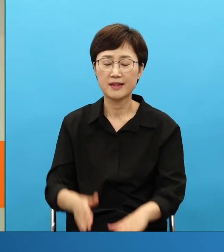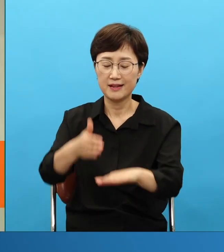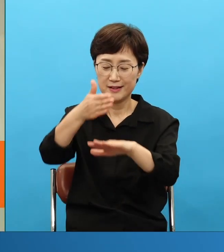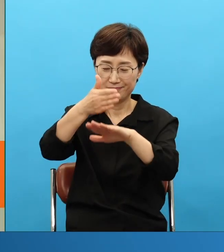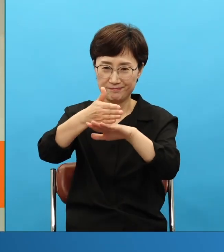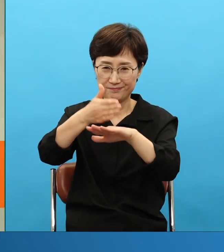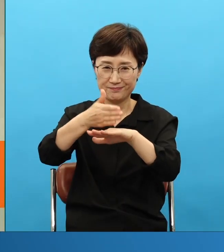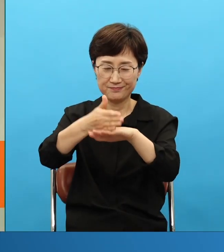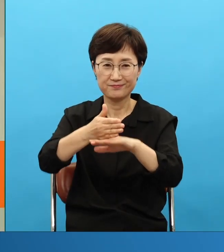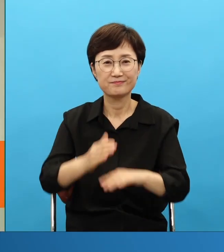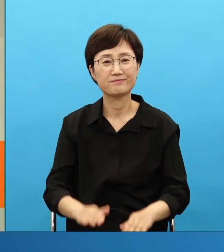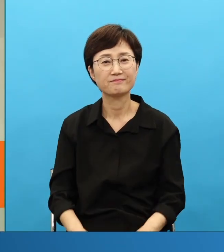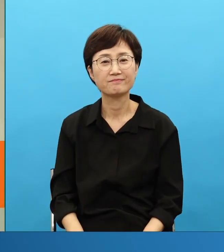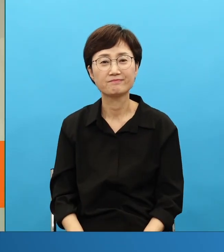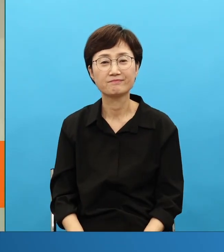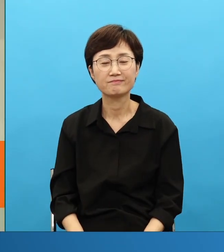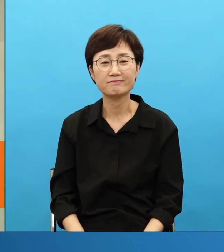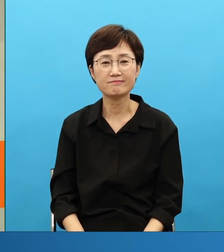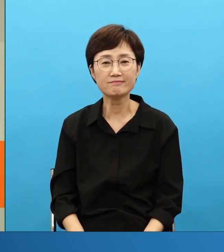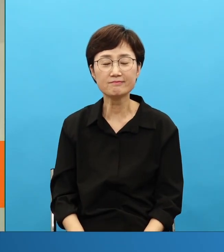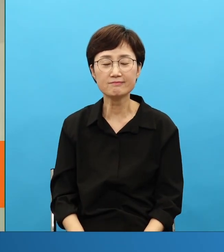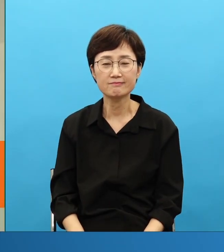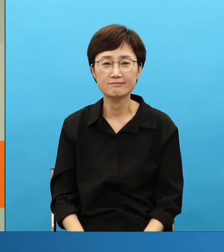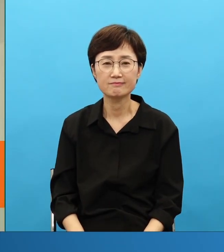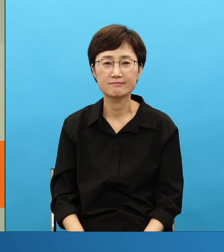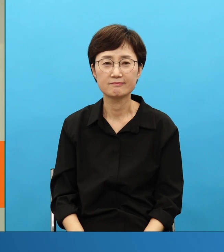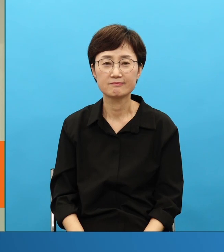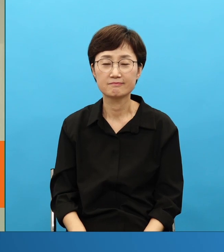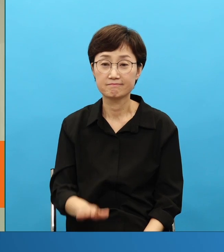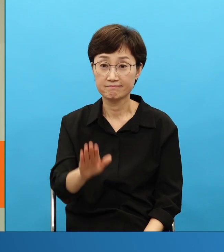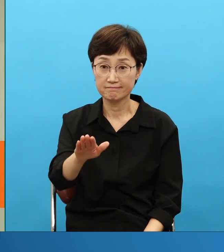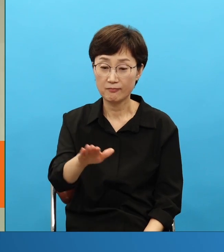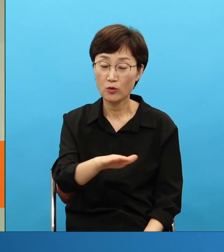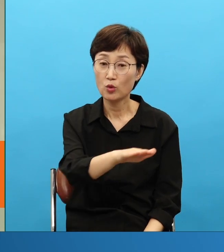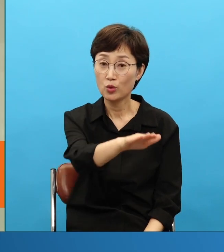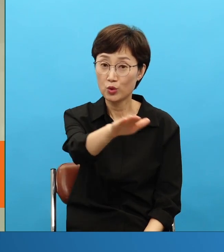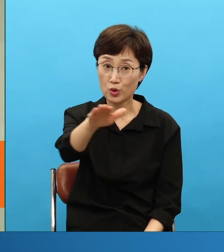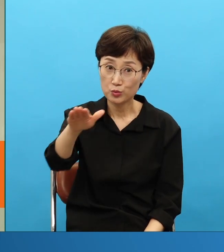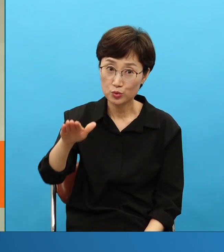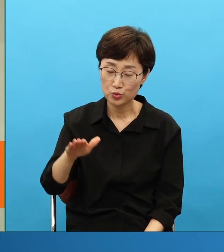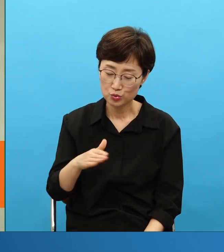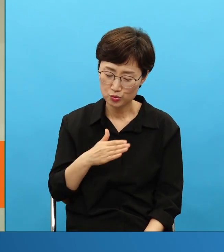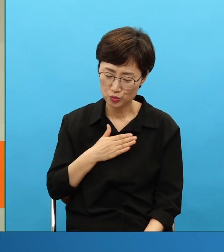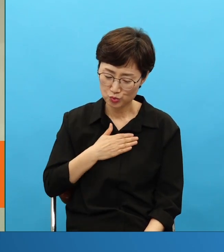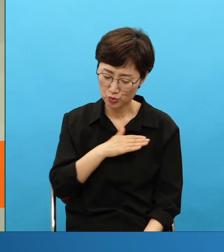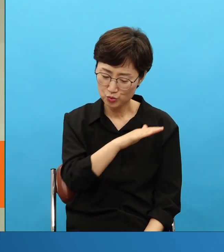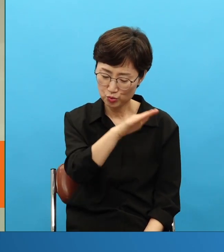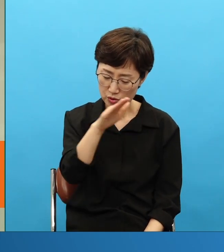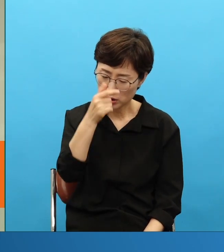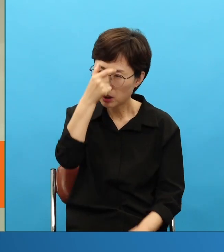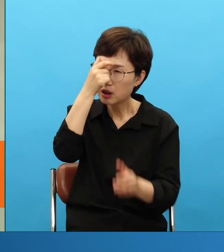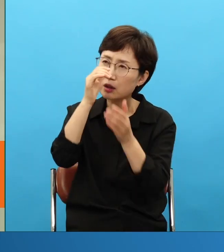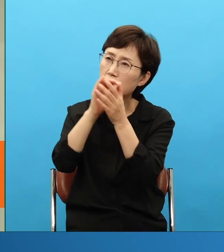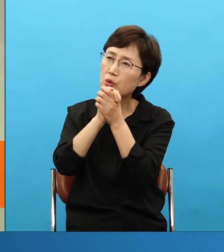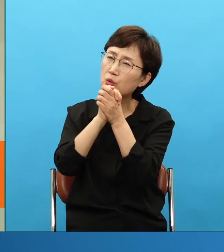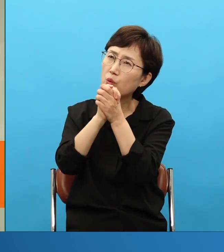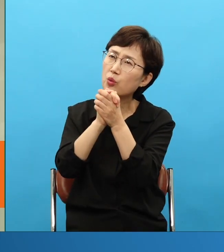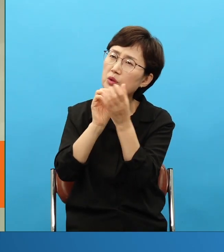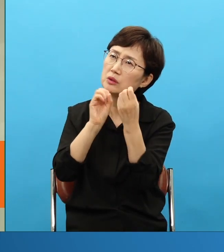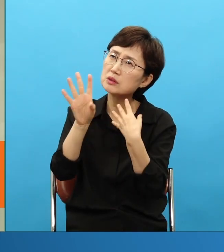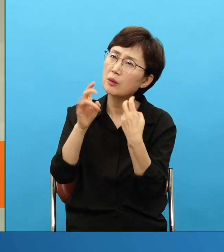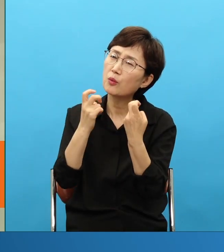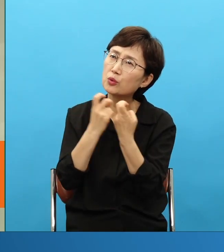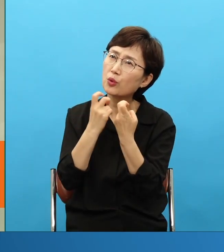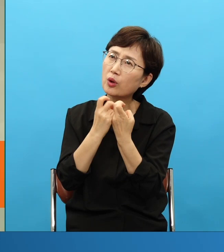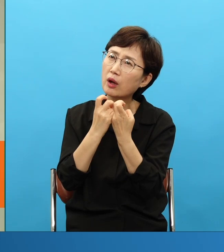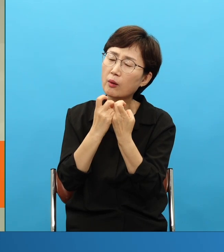감사합니다. Thank you very much. 우리는 어떻게 기도 응답 받느냐를 잘 모르고 있습니다. Now, we don't really know how to receive answers